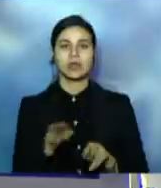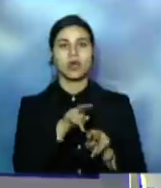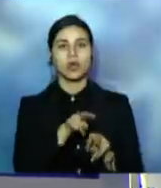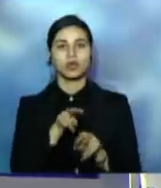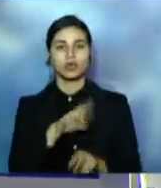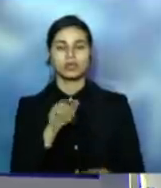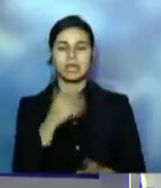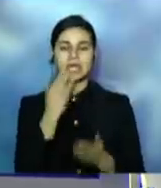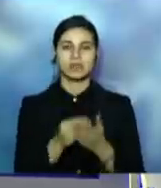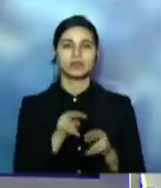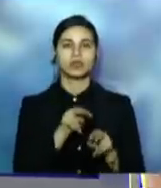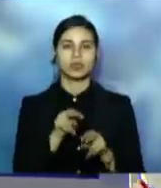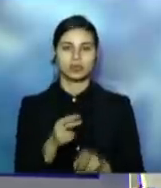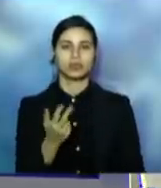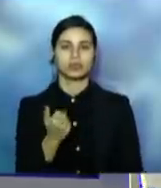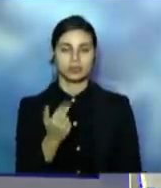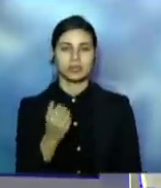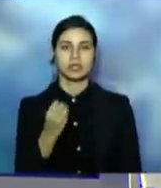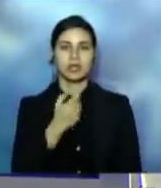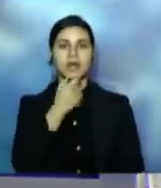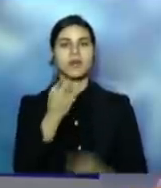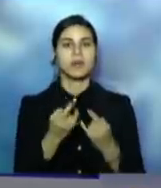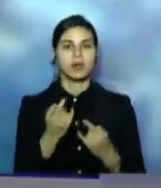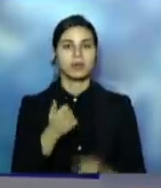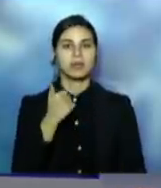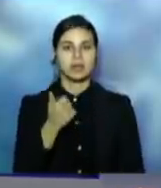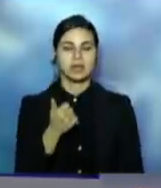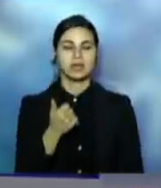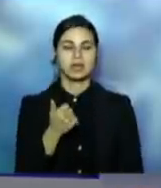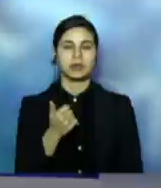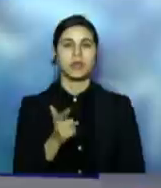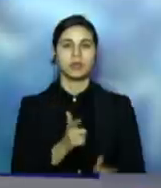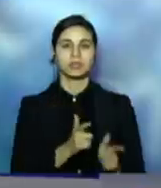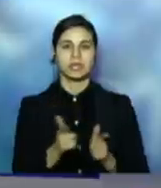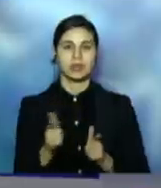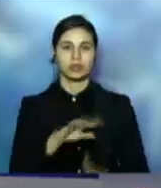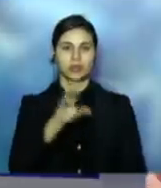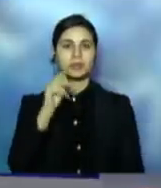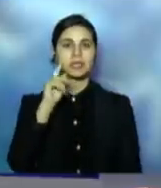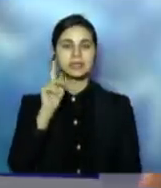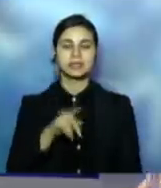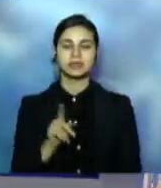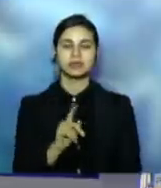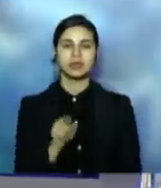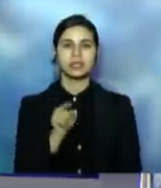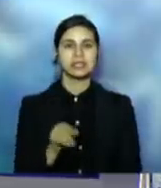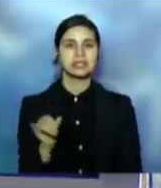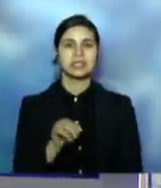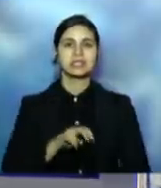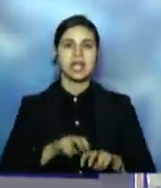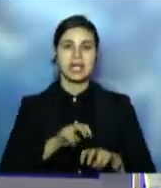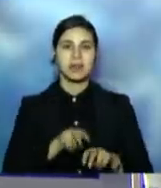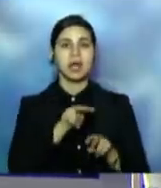და თვითკონტროლი. ჩვენმა მაყურებელმა ძალიან კარგად მომზადებულმა იცის, რომ იქ სადაც